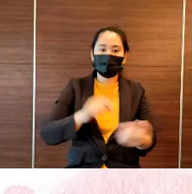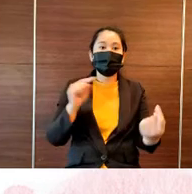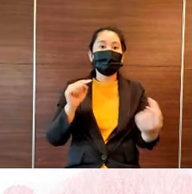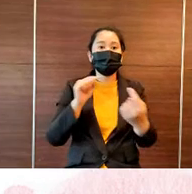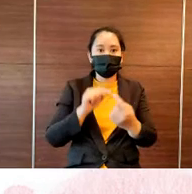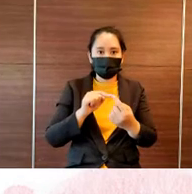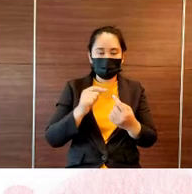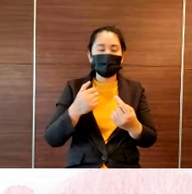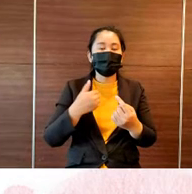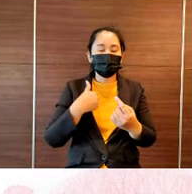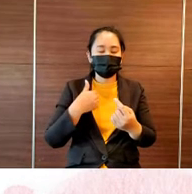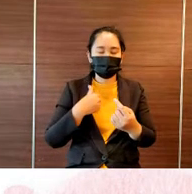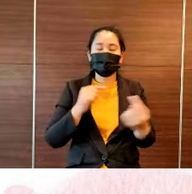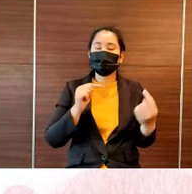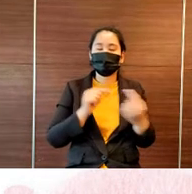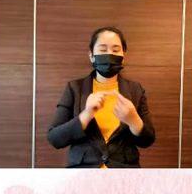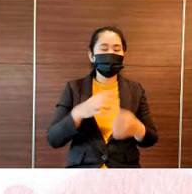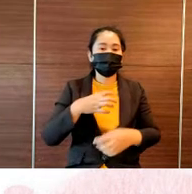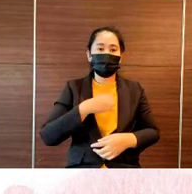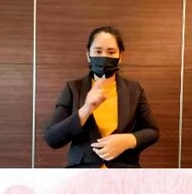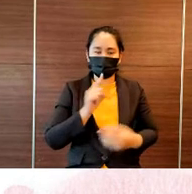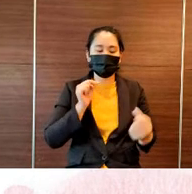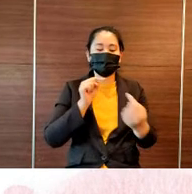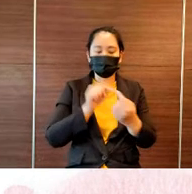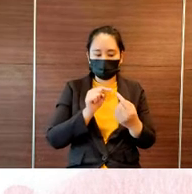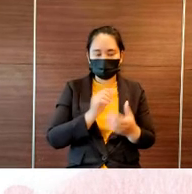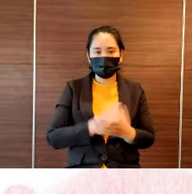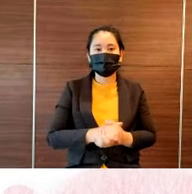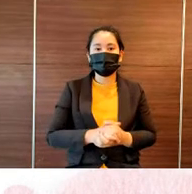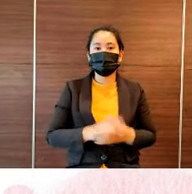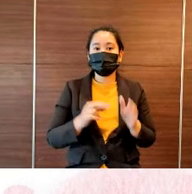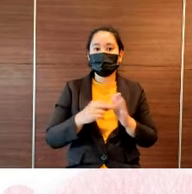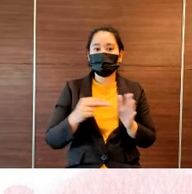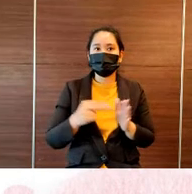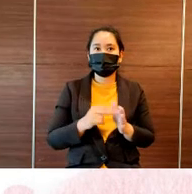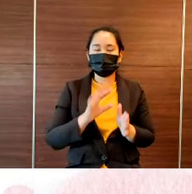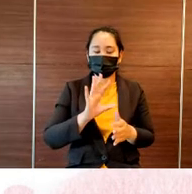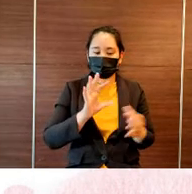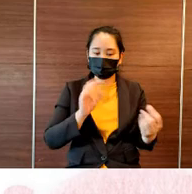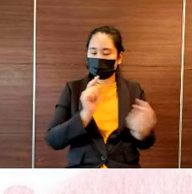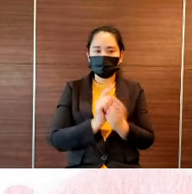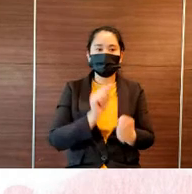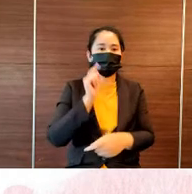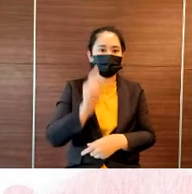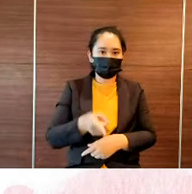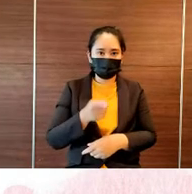สมกับบริบทของตนเองกับบริบทของตนเองณสถานการณ์นั้นๆ